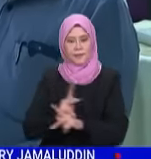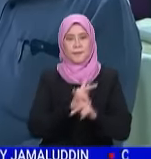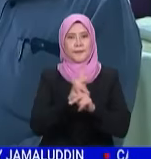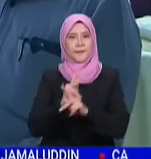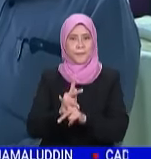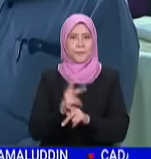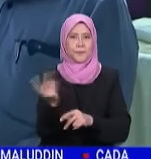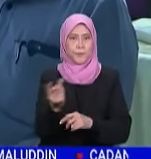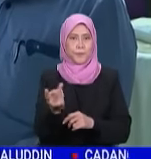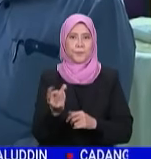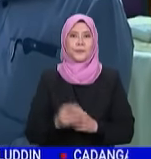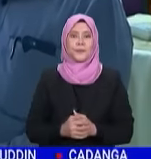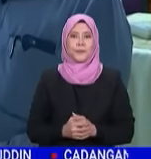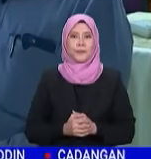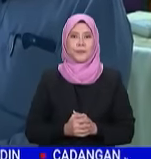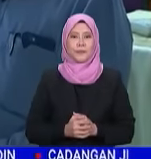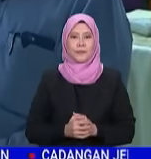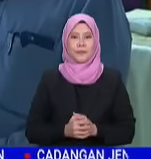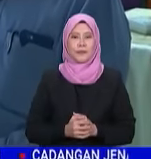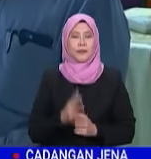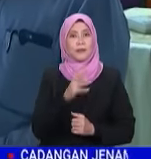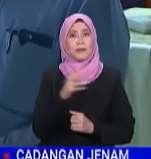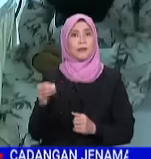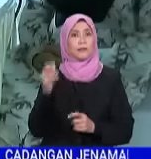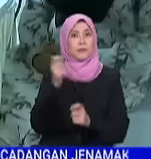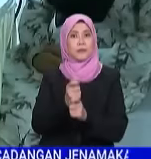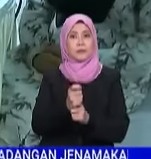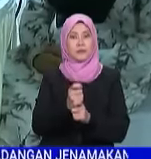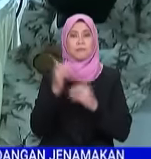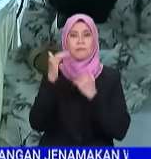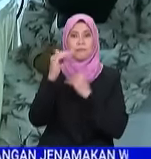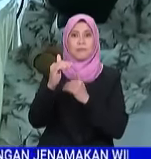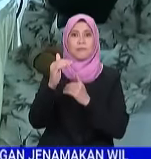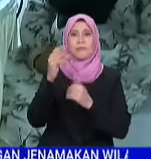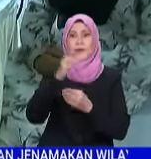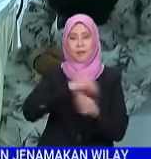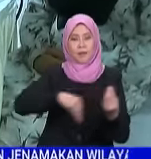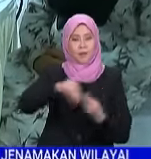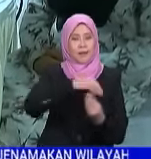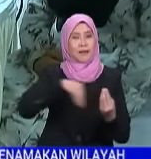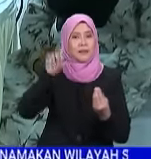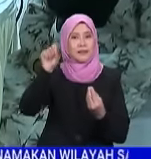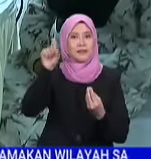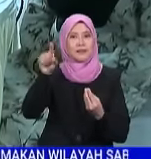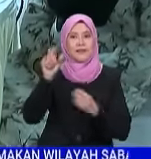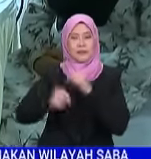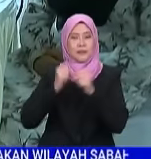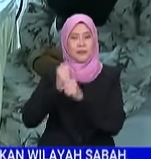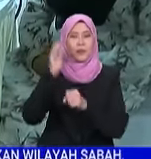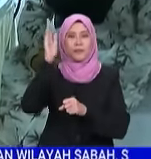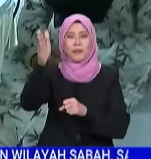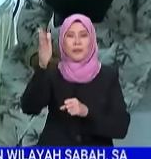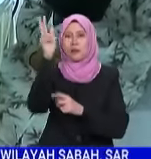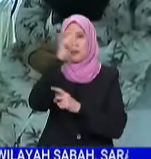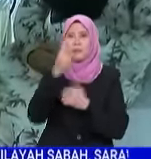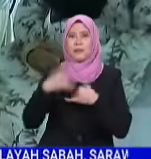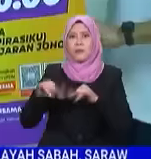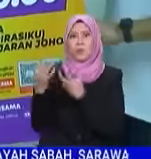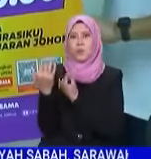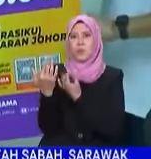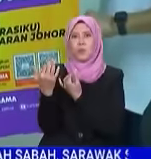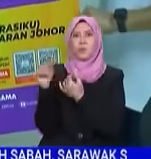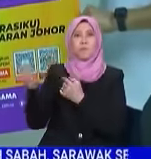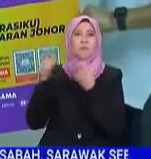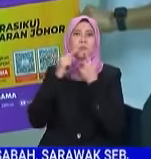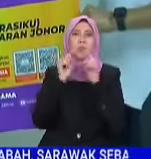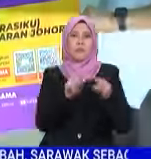keadaan sementara itu mengenai penetapan kota haji bagi musim haji tahun hadapan kerajaan masih menunggu keputusan